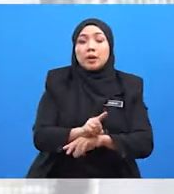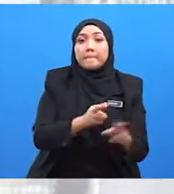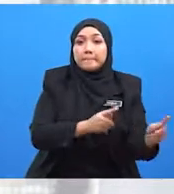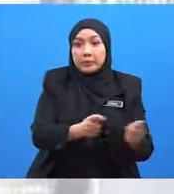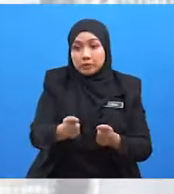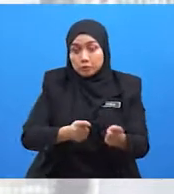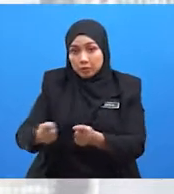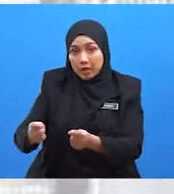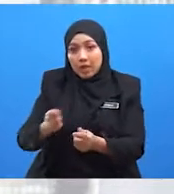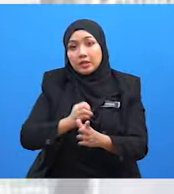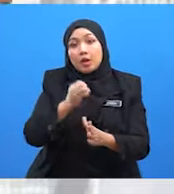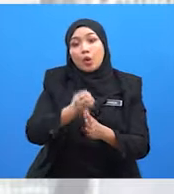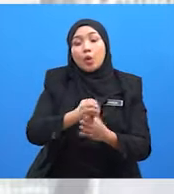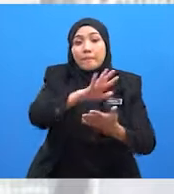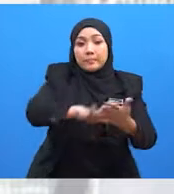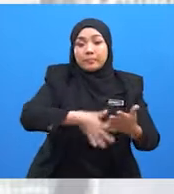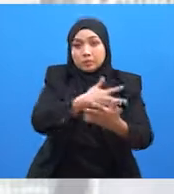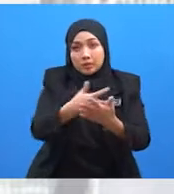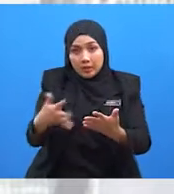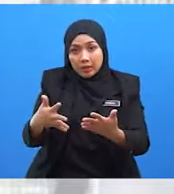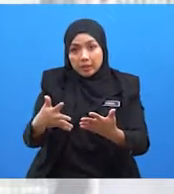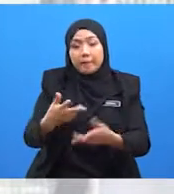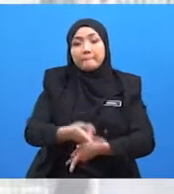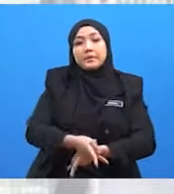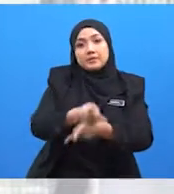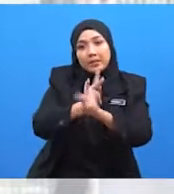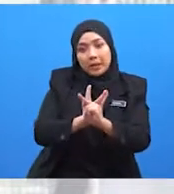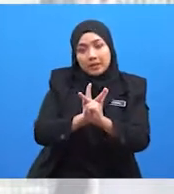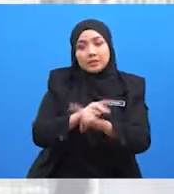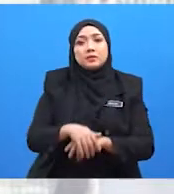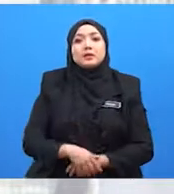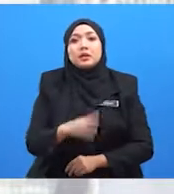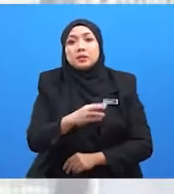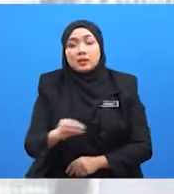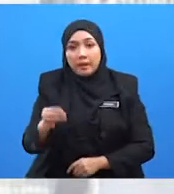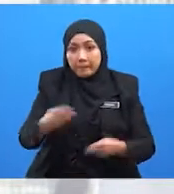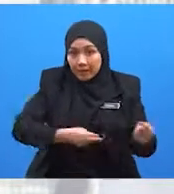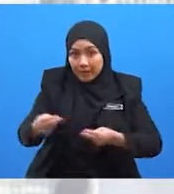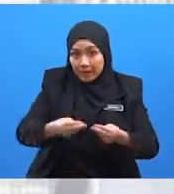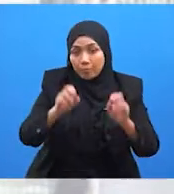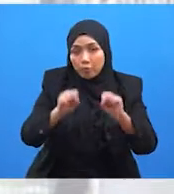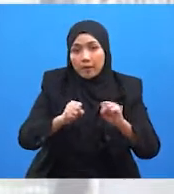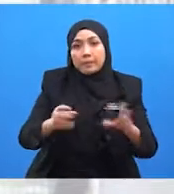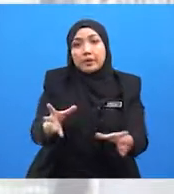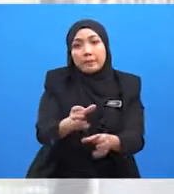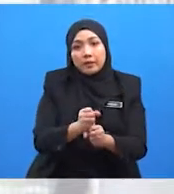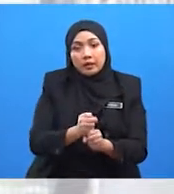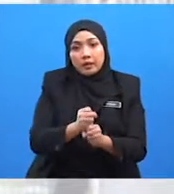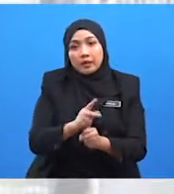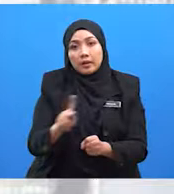atau penjadualan semula pinjaman. Perniagaan juga boleh mendapatkan